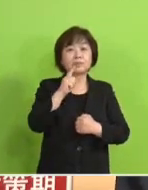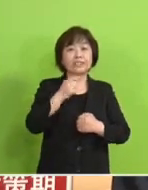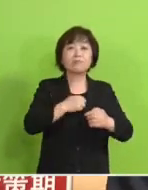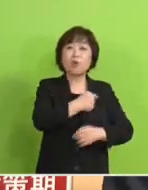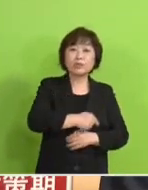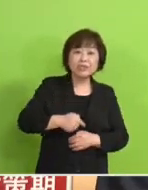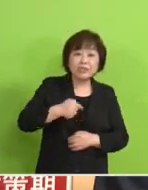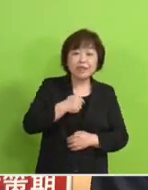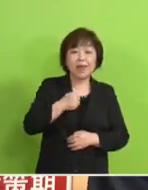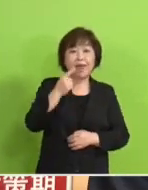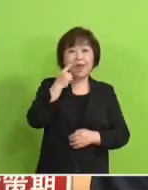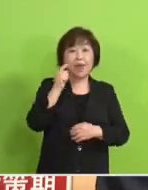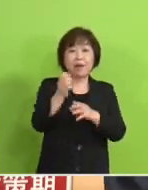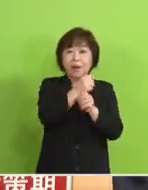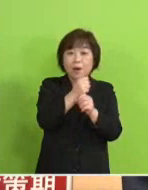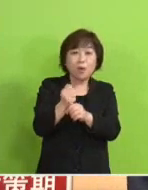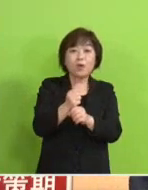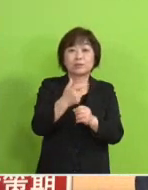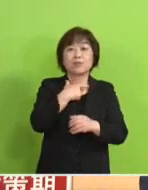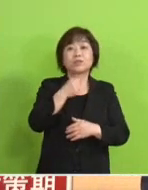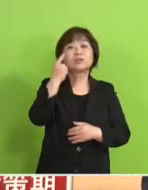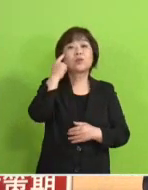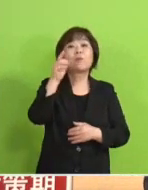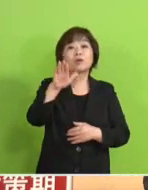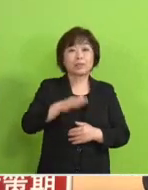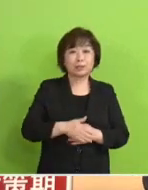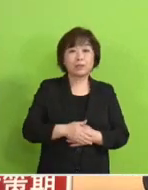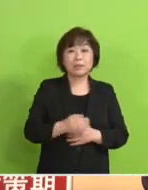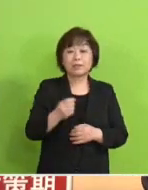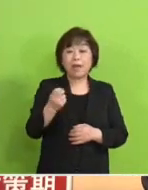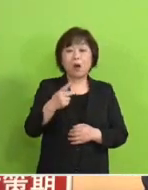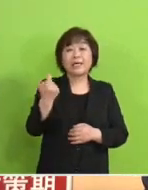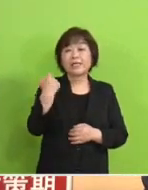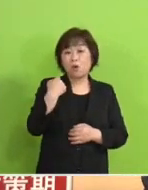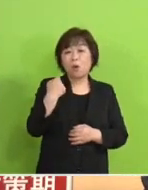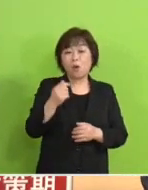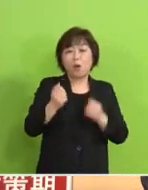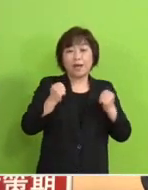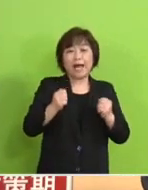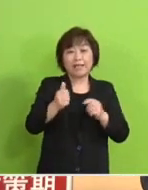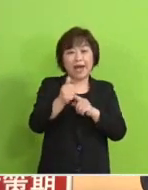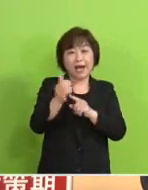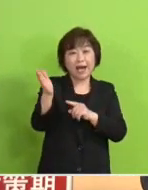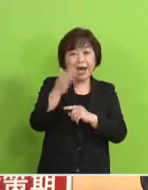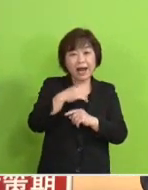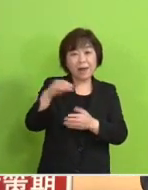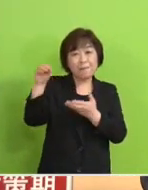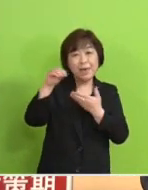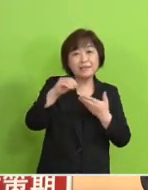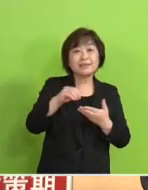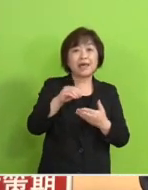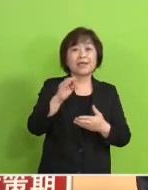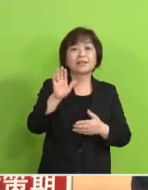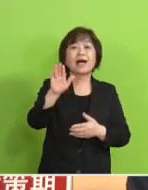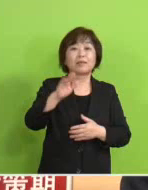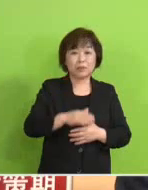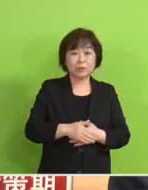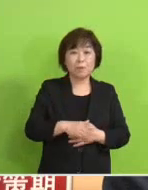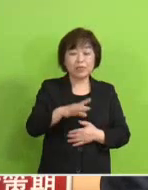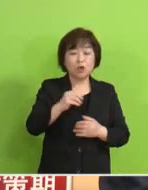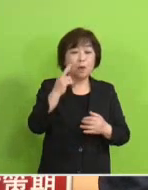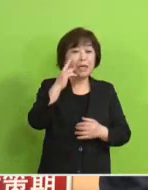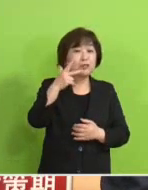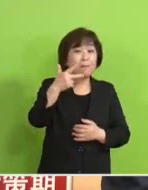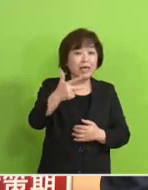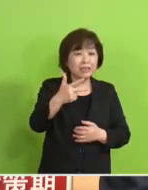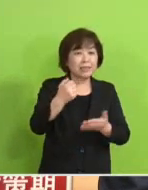ただきたいと思います。なお、昨日ランナーの方からメッセージを預かっております。まずは松